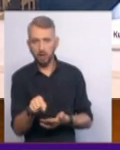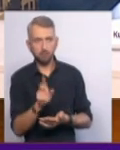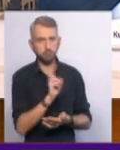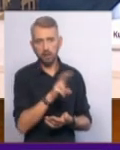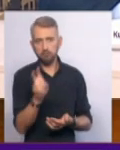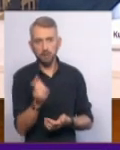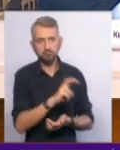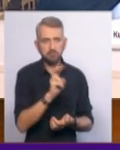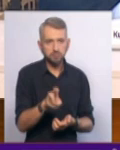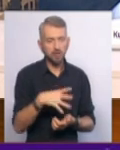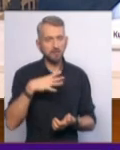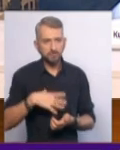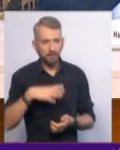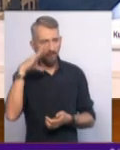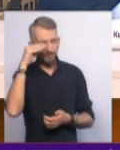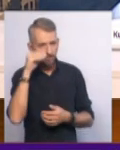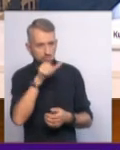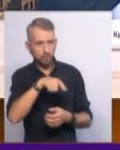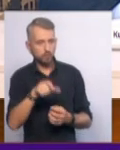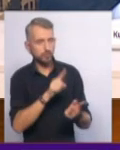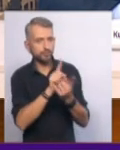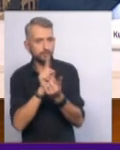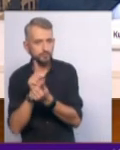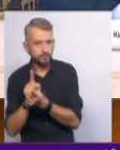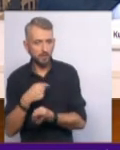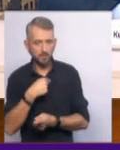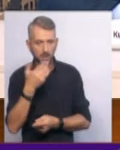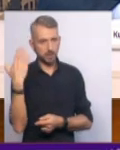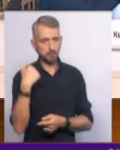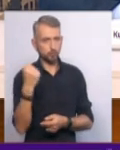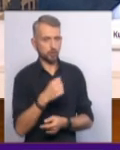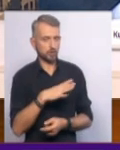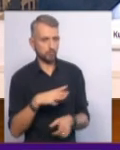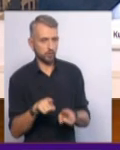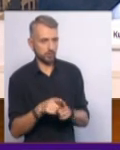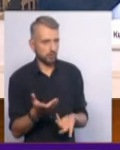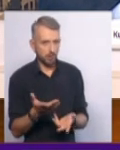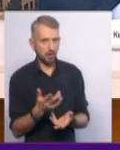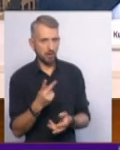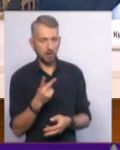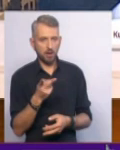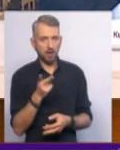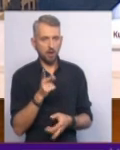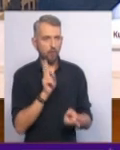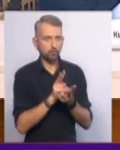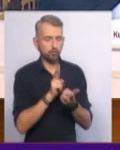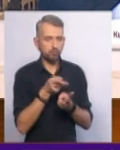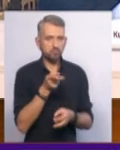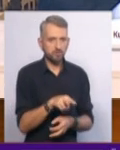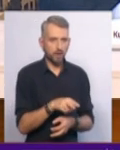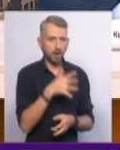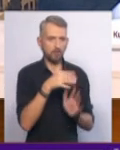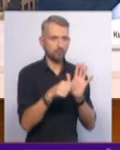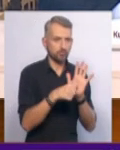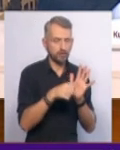витрачати, і ввечері зустрічатися з людьми, от як у мене було на минулому тижні, там 2 зустрічі о 6-й годині вечора та о 8-й годині вечора.